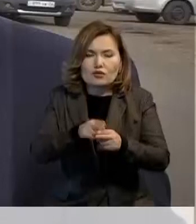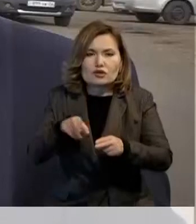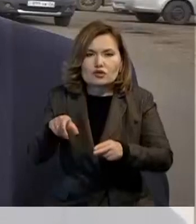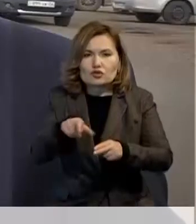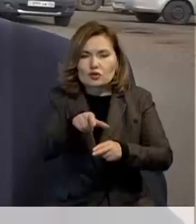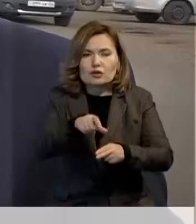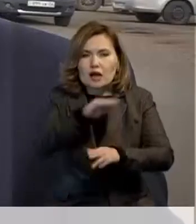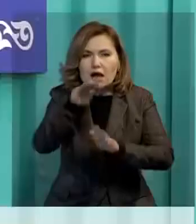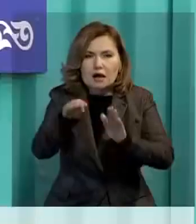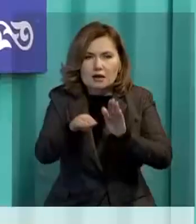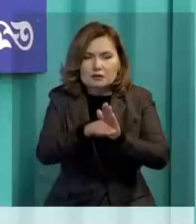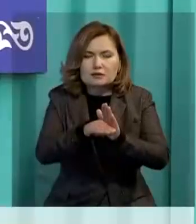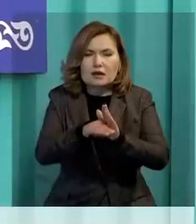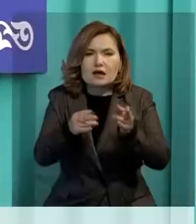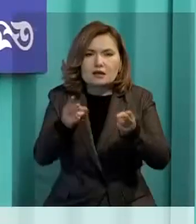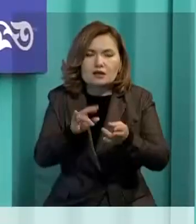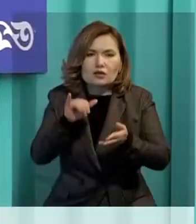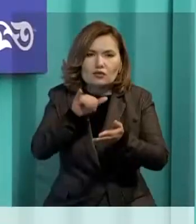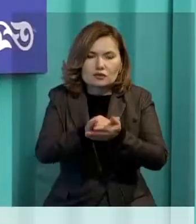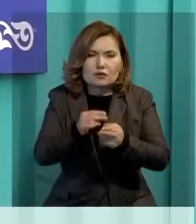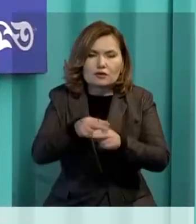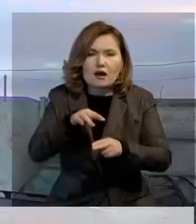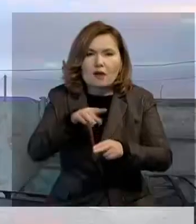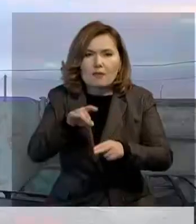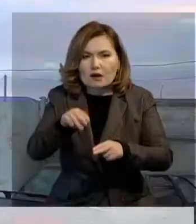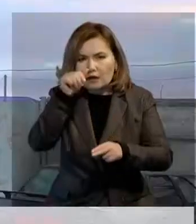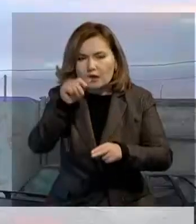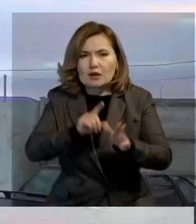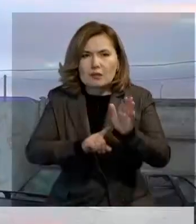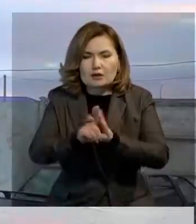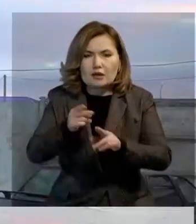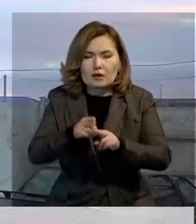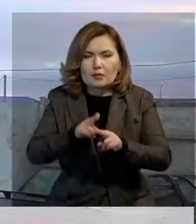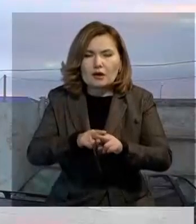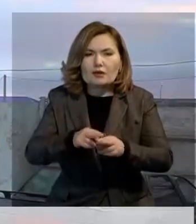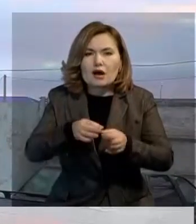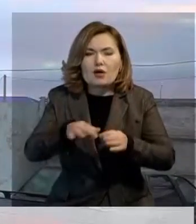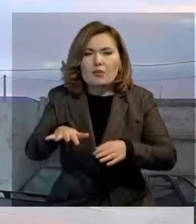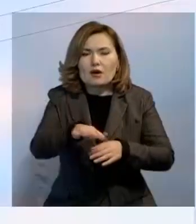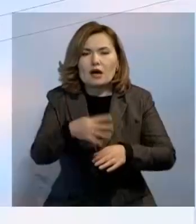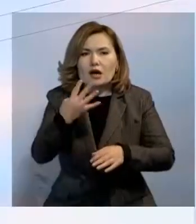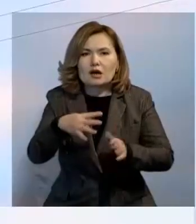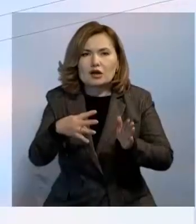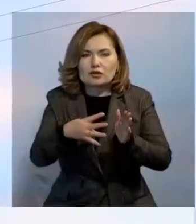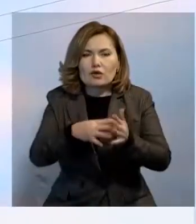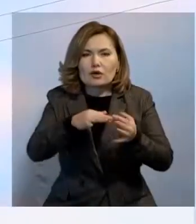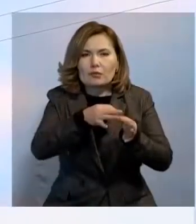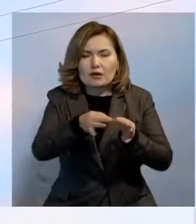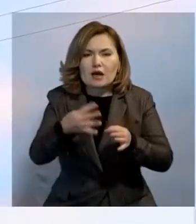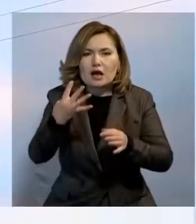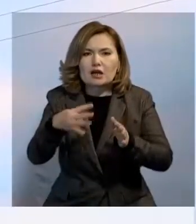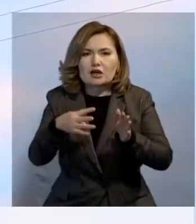асфальт, екі жағы екі тұрба жүргізу керек. Март-апрель айында жұмысы кері бастады деп жатырмыз. Құрманғазы ауданындағы 49 елді мекеннің